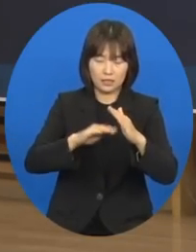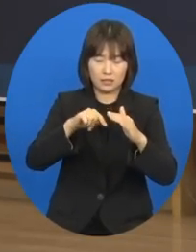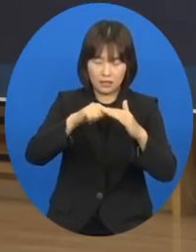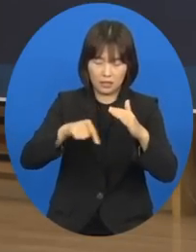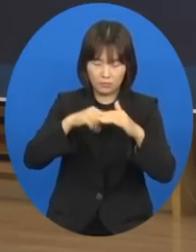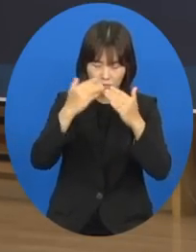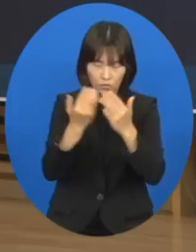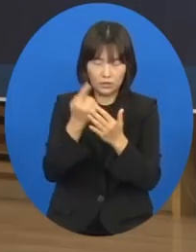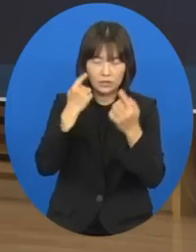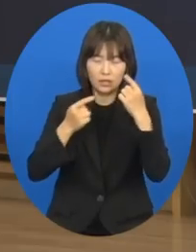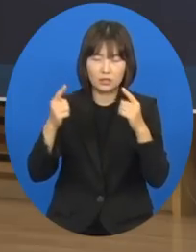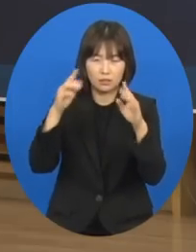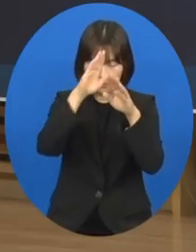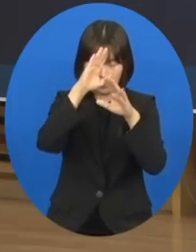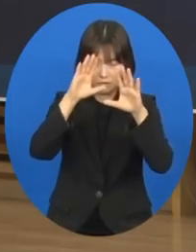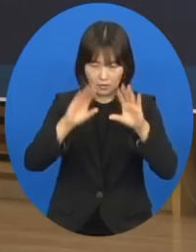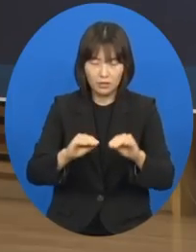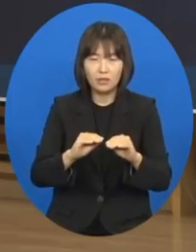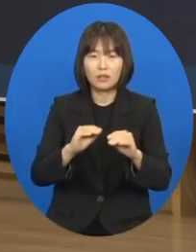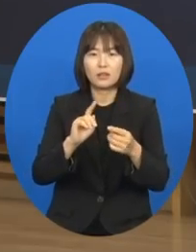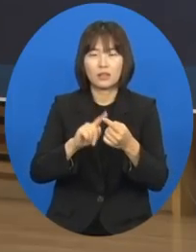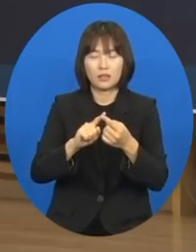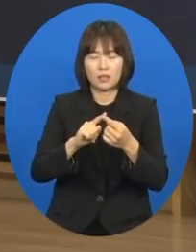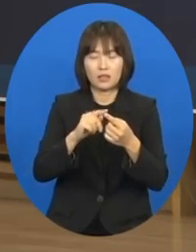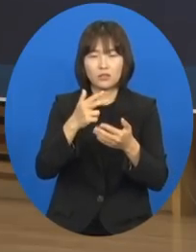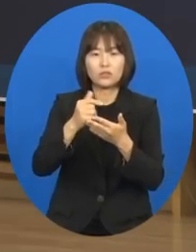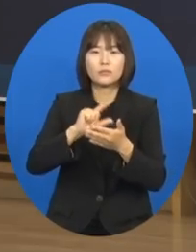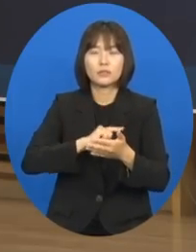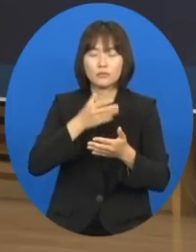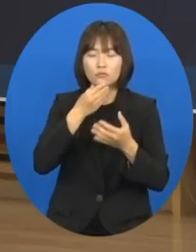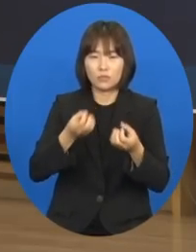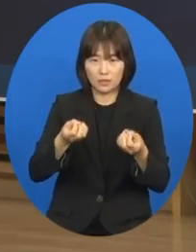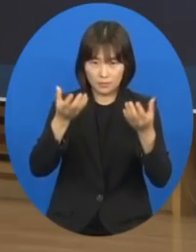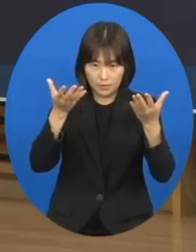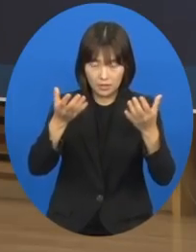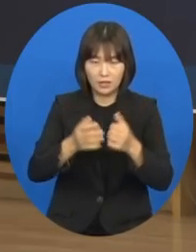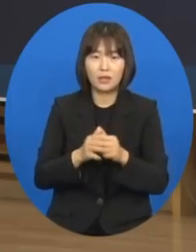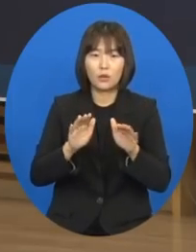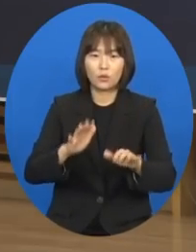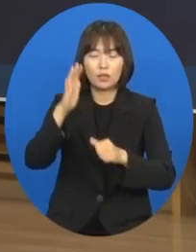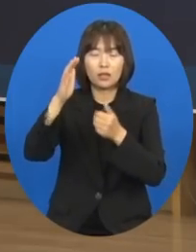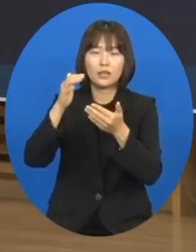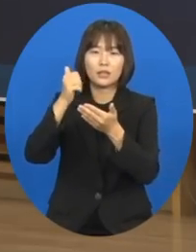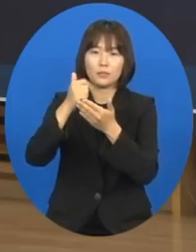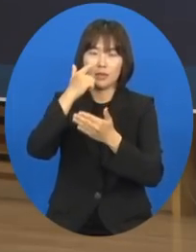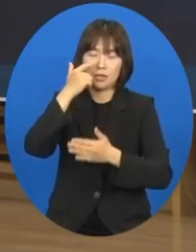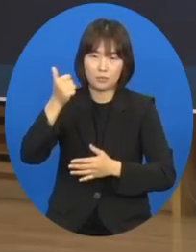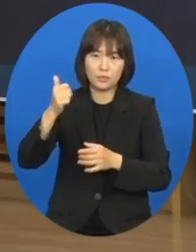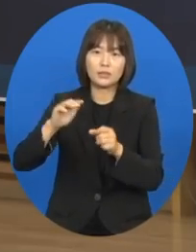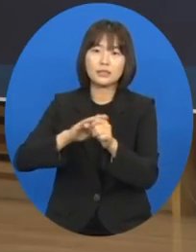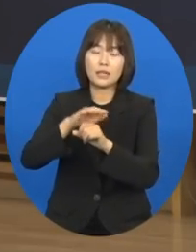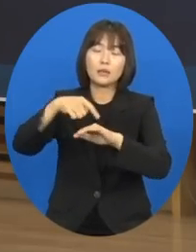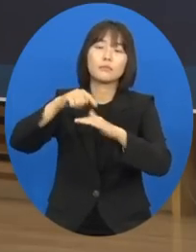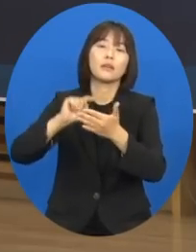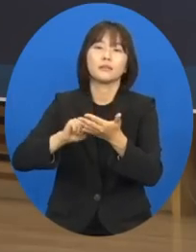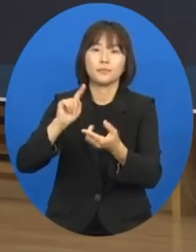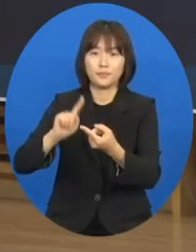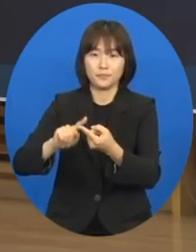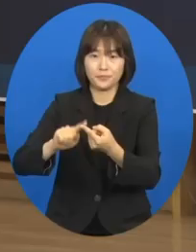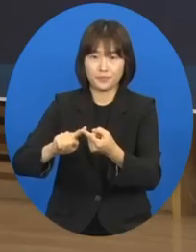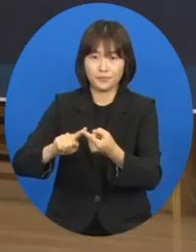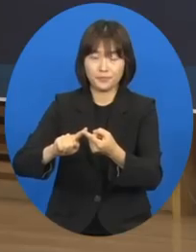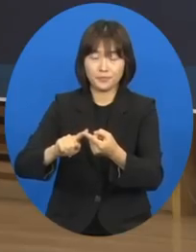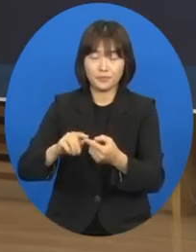주님의 이름으로 축복합니다 오늘 하나님 아버지의 사랑의 마음에 대해서